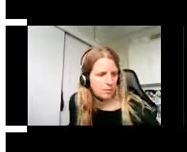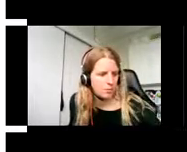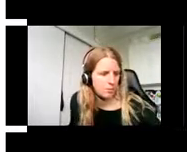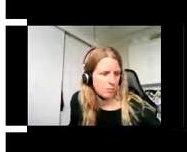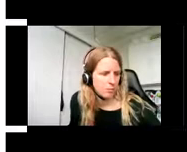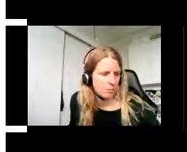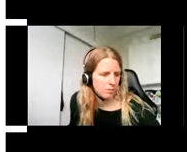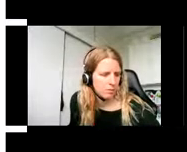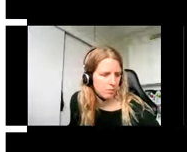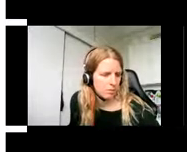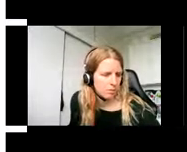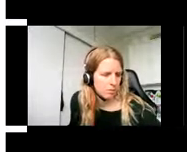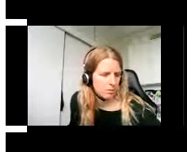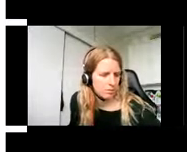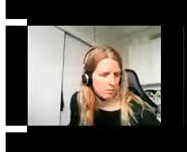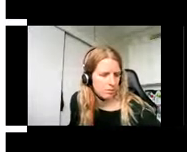of eventueel